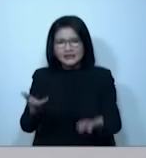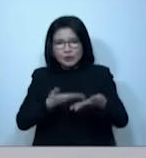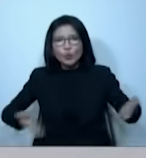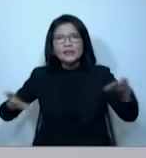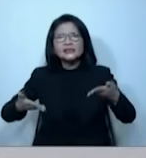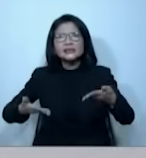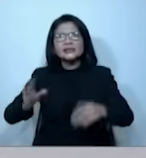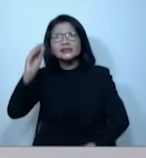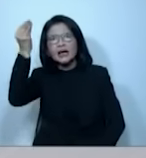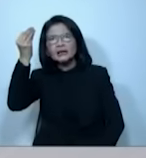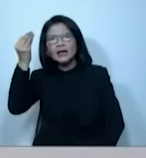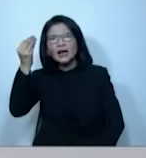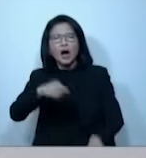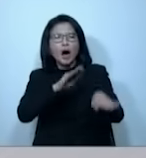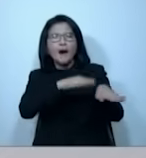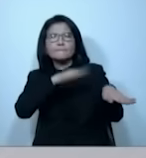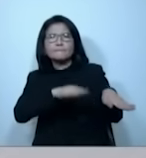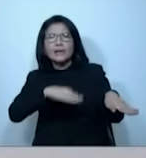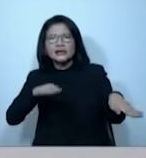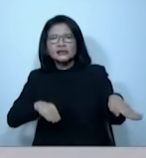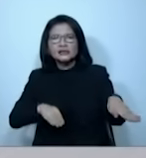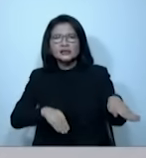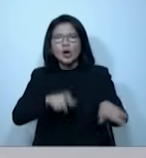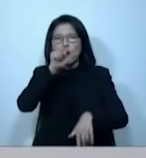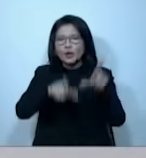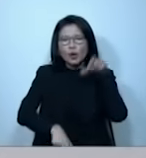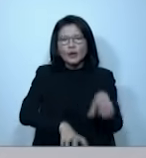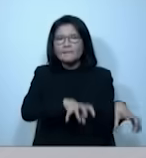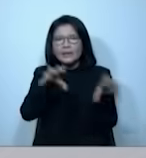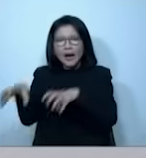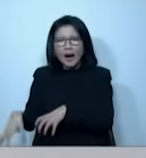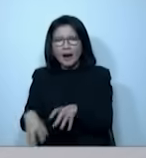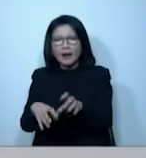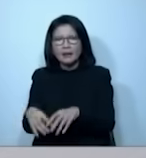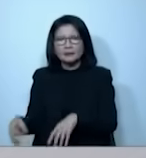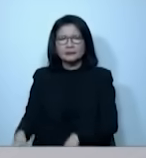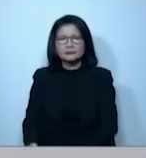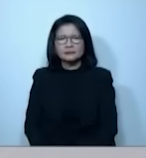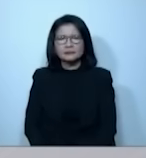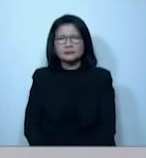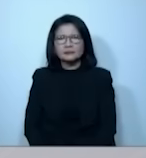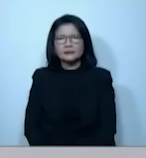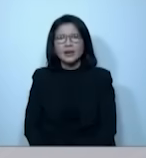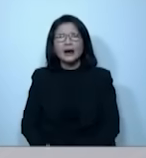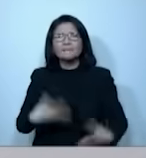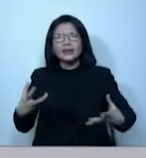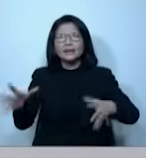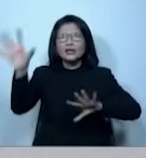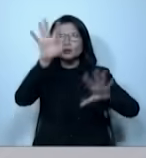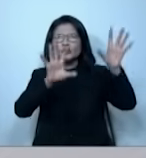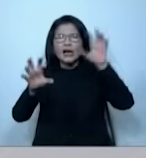Jakarta traffic jam orang bermigrasi Bagaimana eh Polusi yang